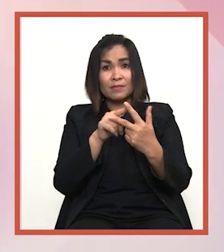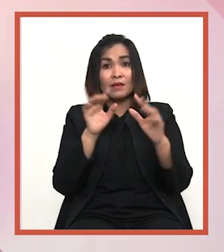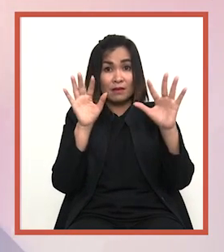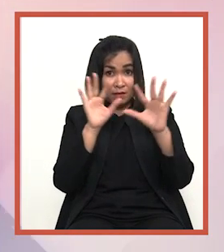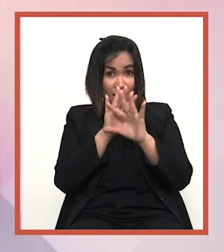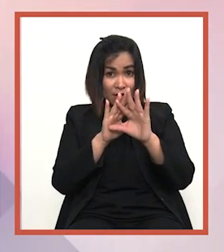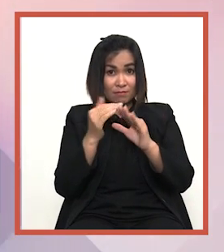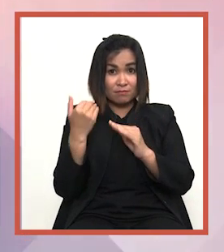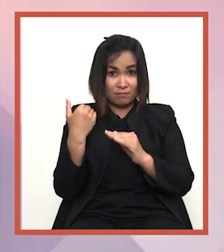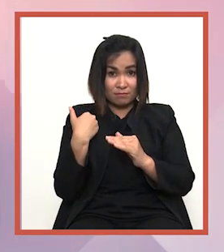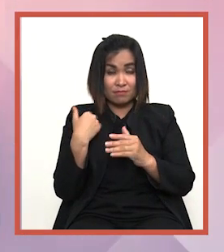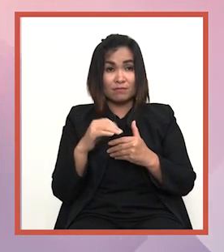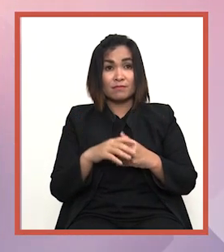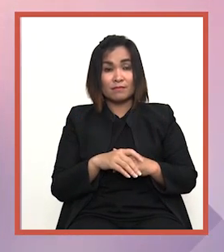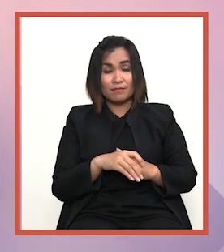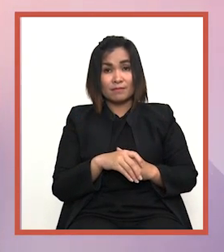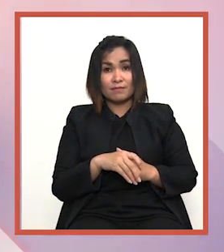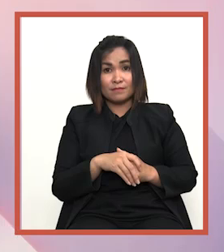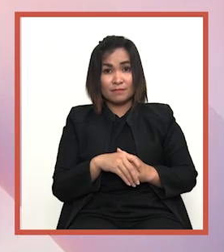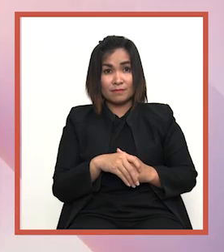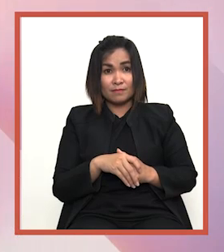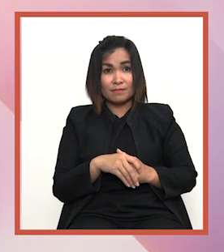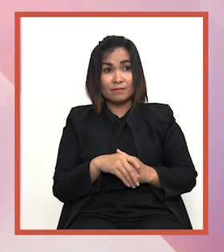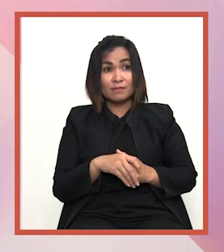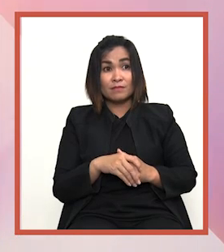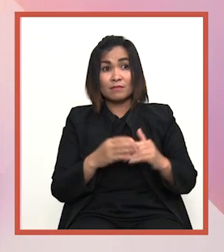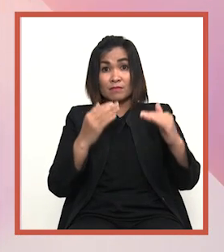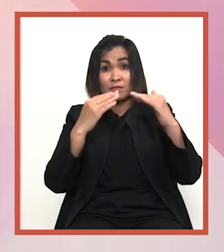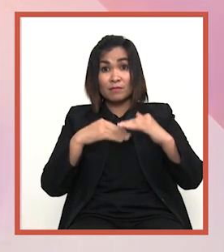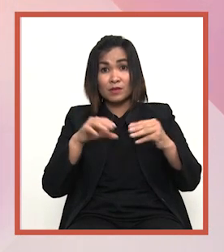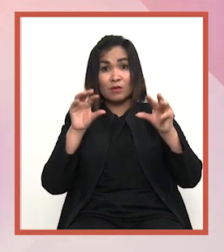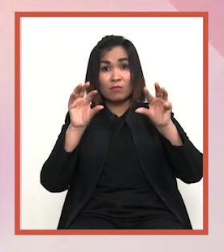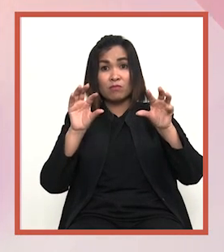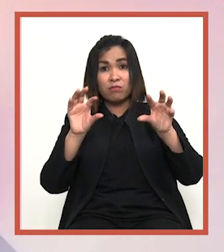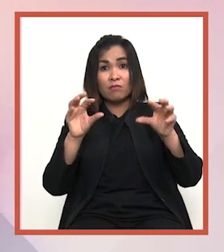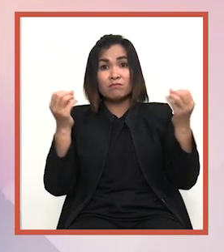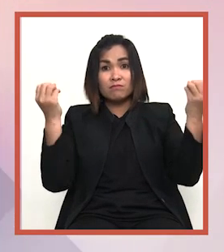ๆกันกับไมโครโฟนสัญลักษณ์ลำโพงครับ